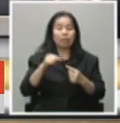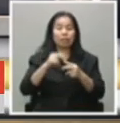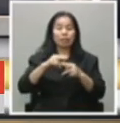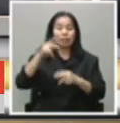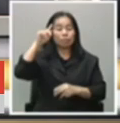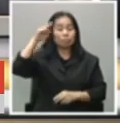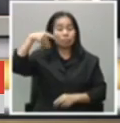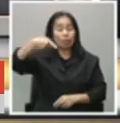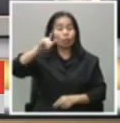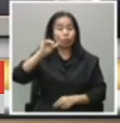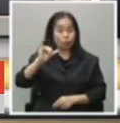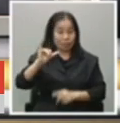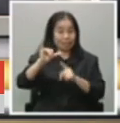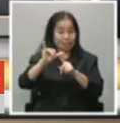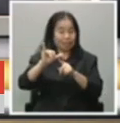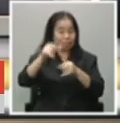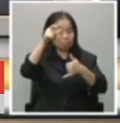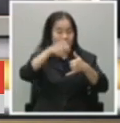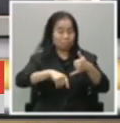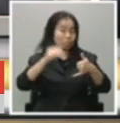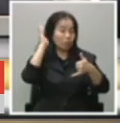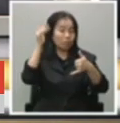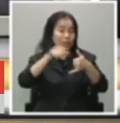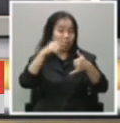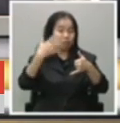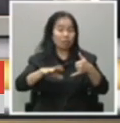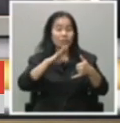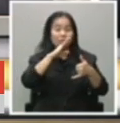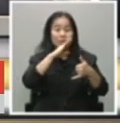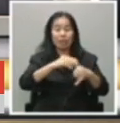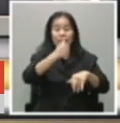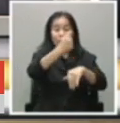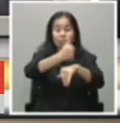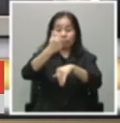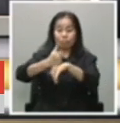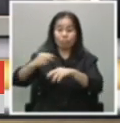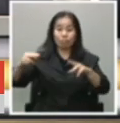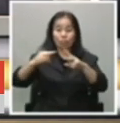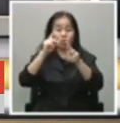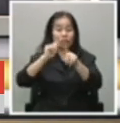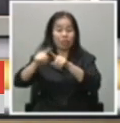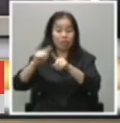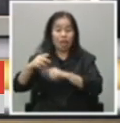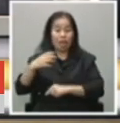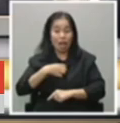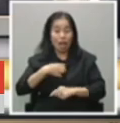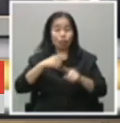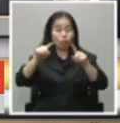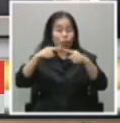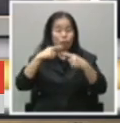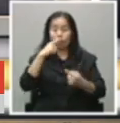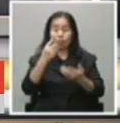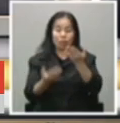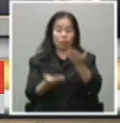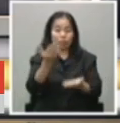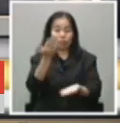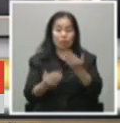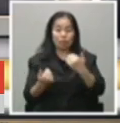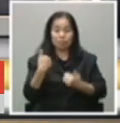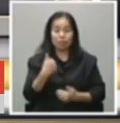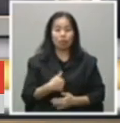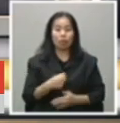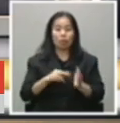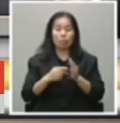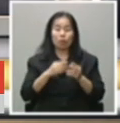ทธ์จันทร์โอชานะคะถ้าเพื่อนทางคณะรัฐมนตรีอยากที่จะตอบแทนนะคะดิฉันก็คิดว่าดิฉันไม่